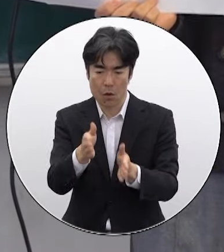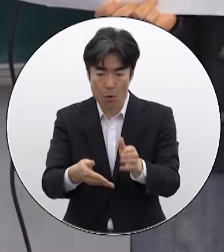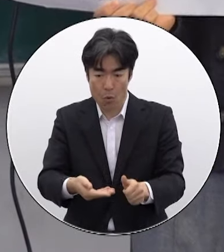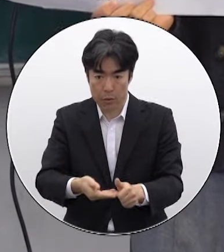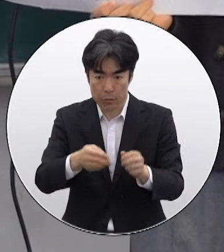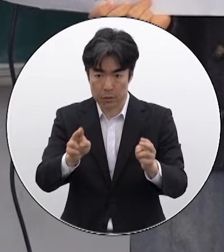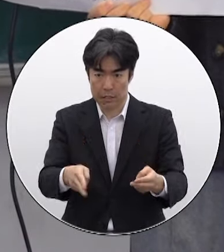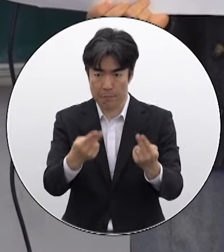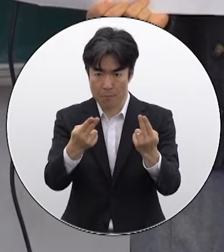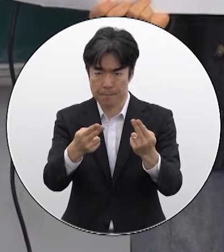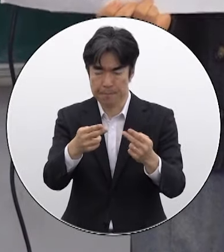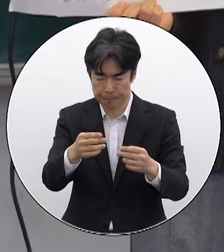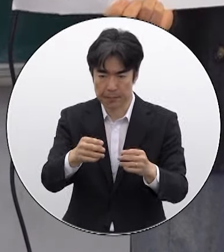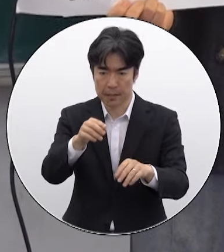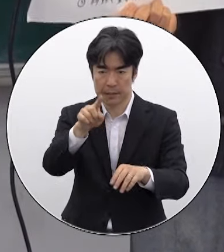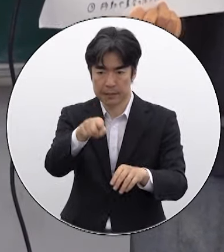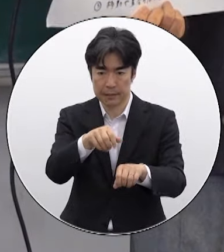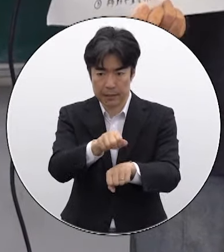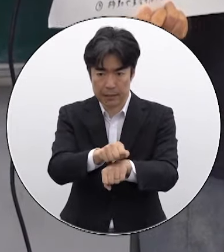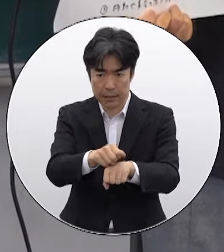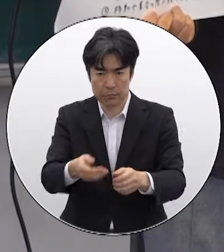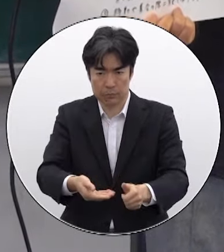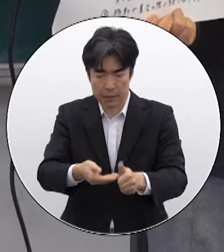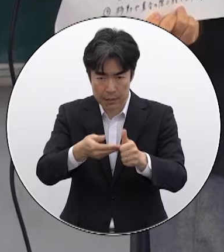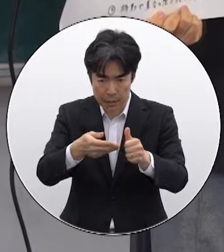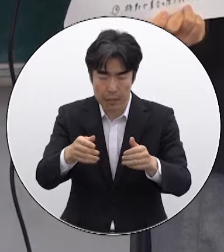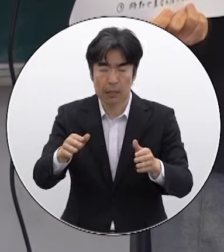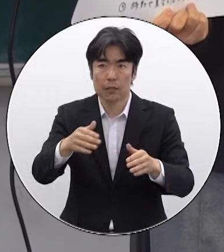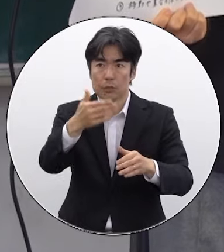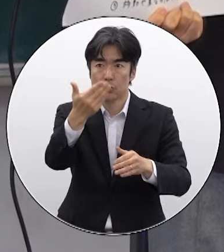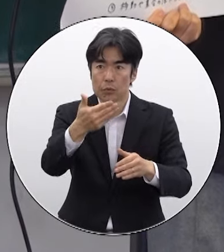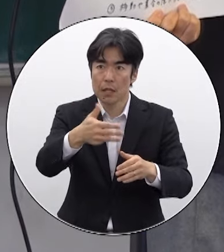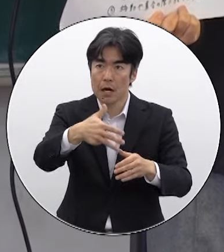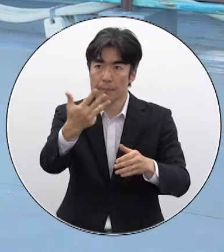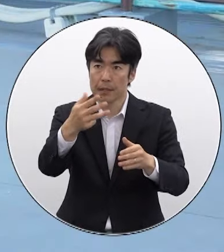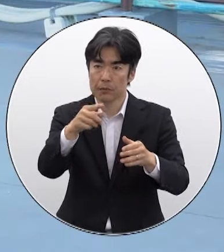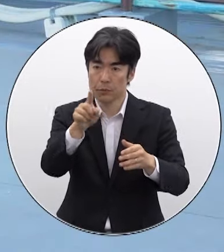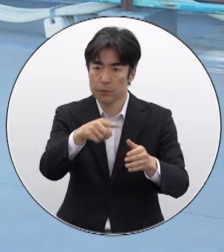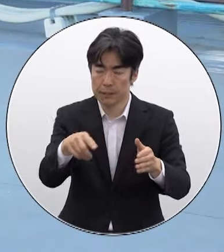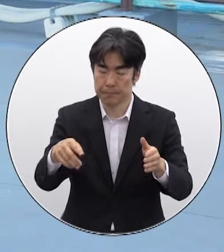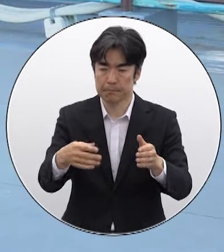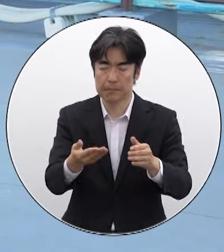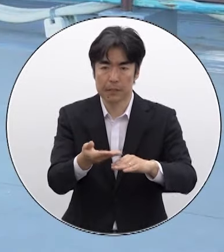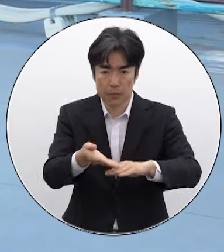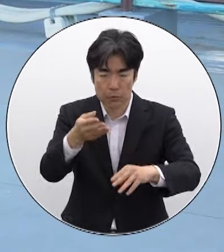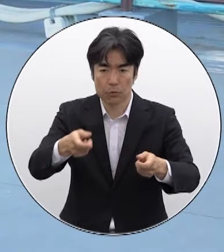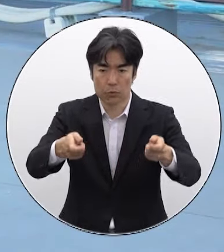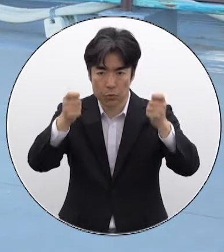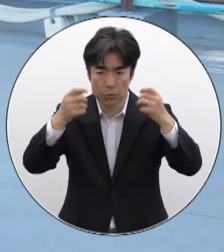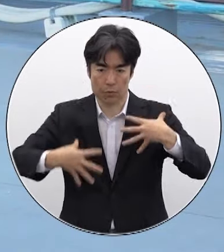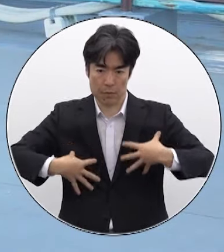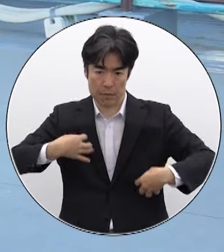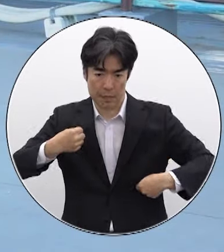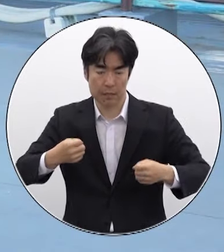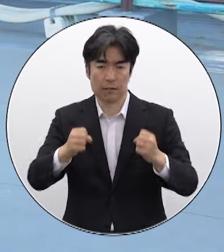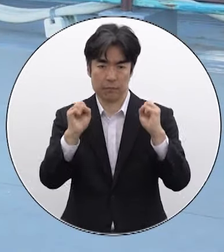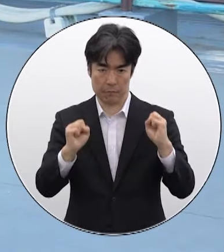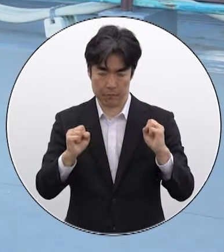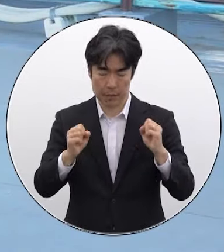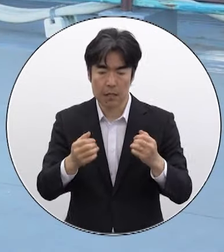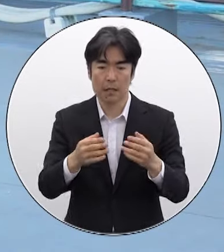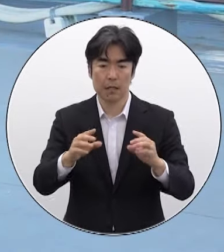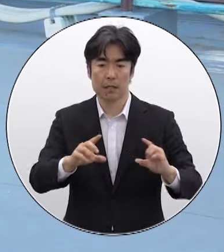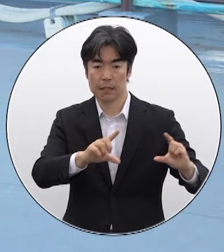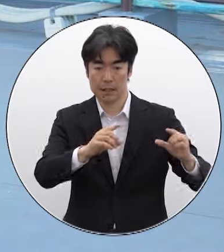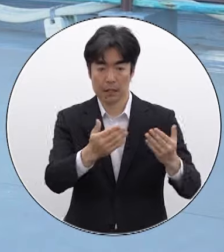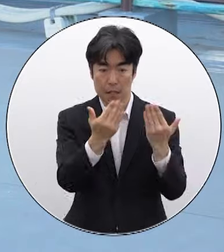し、これまで9800名以上の保育者を生み出してきました。学生生活を楽しみながら